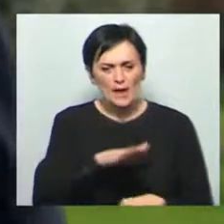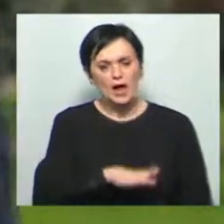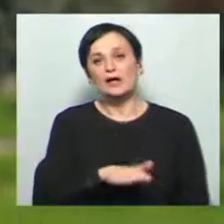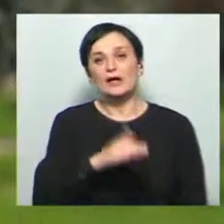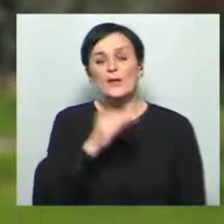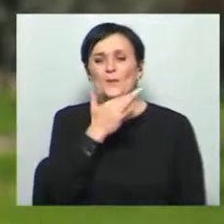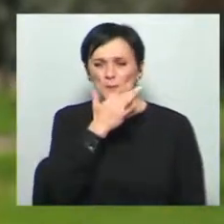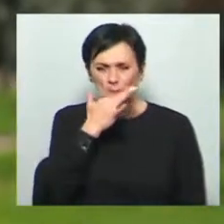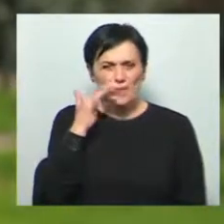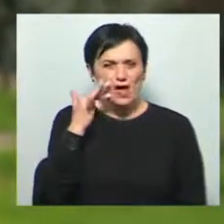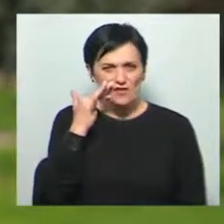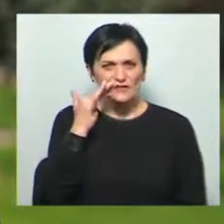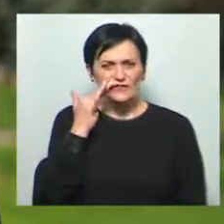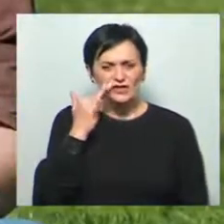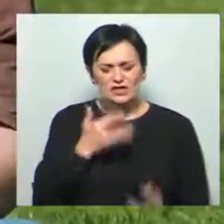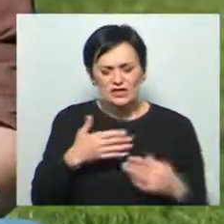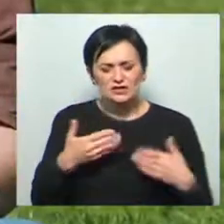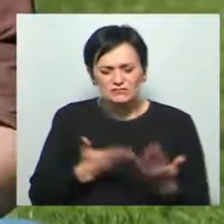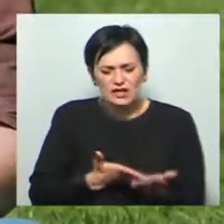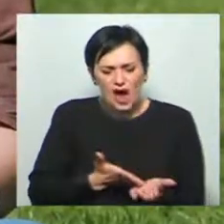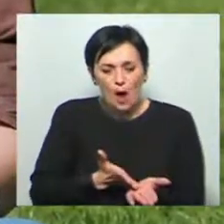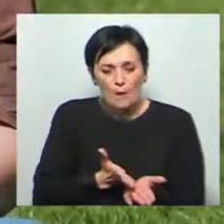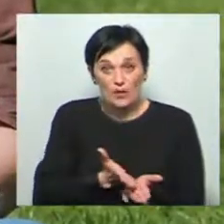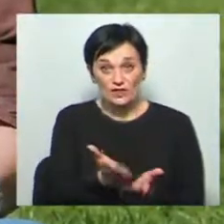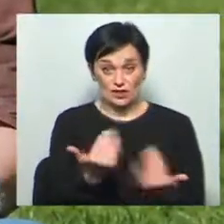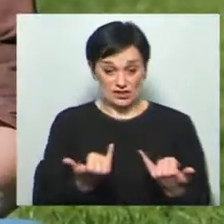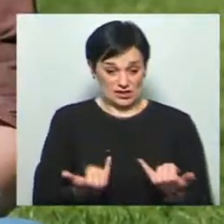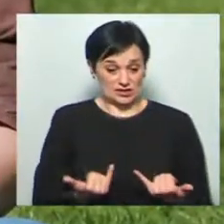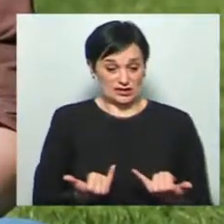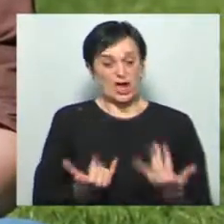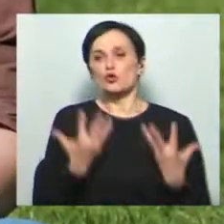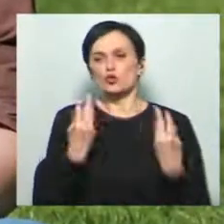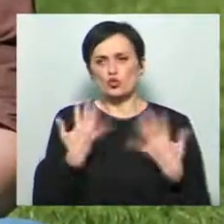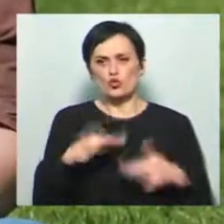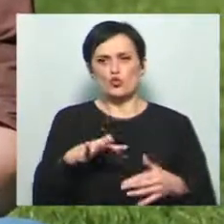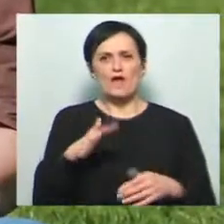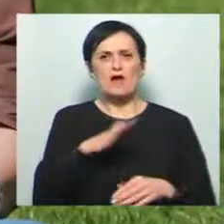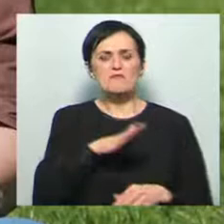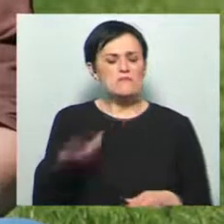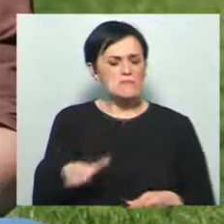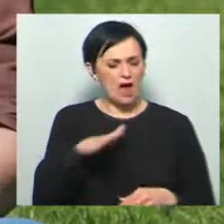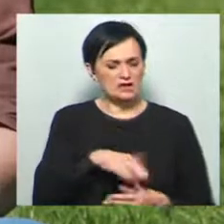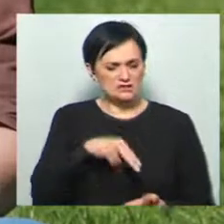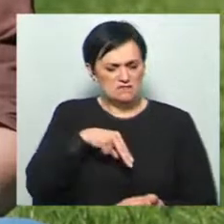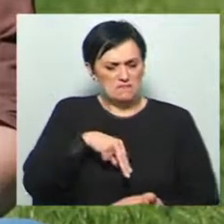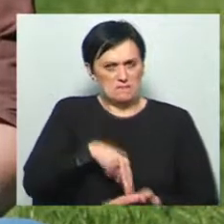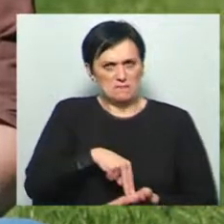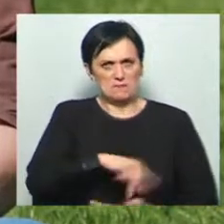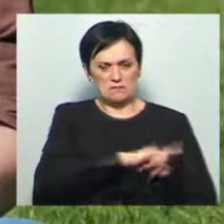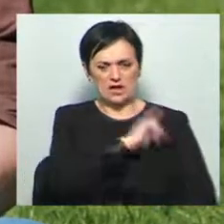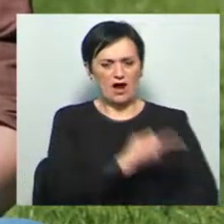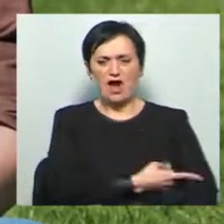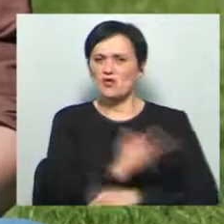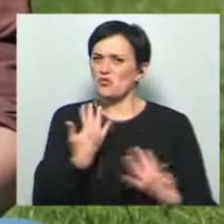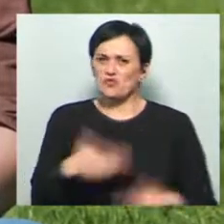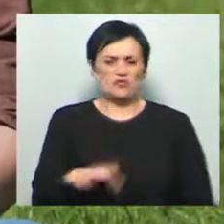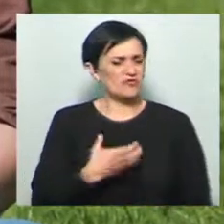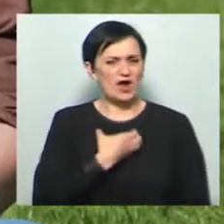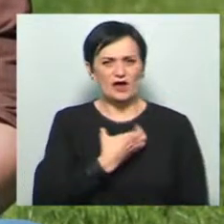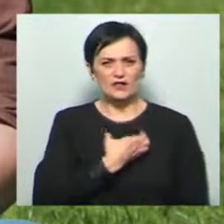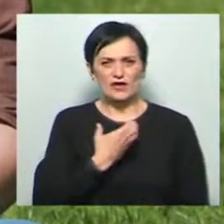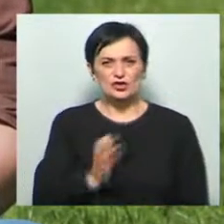ბევრი ამბები გამოგვიარეთ, მაგრამ დღესდღეობით მყარად ვდგევართ ფეხზე, დავდექით, მოკლედ, აღარ